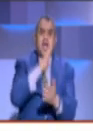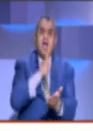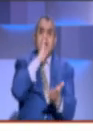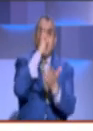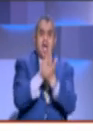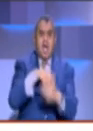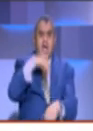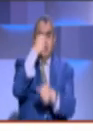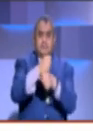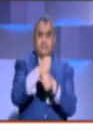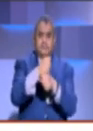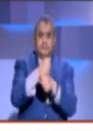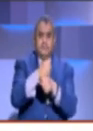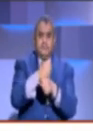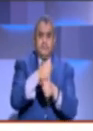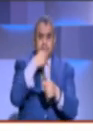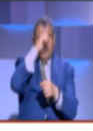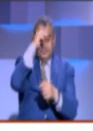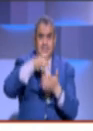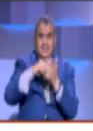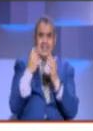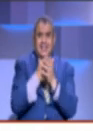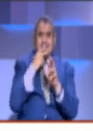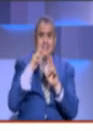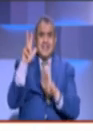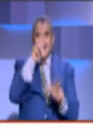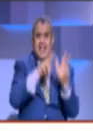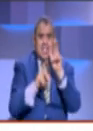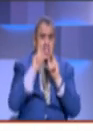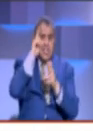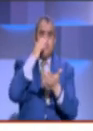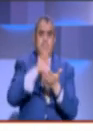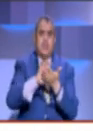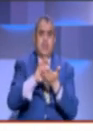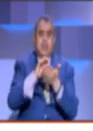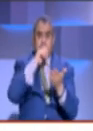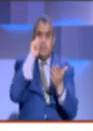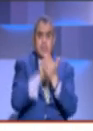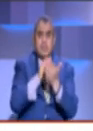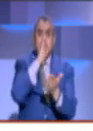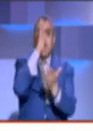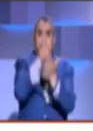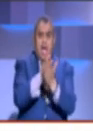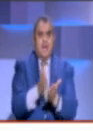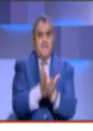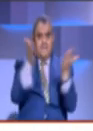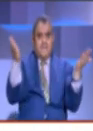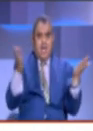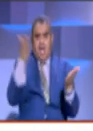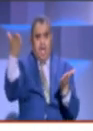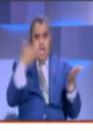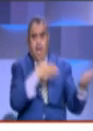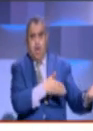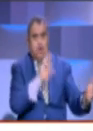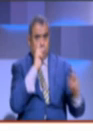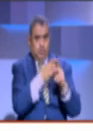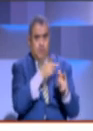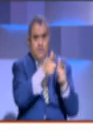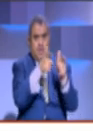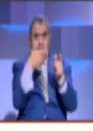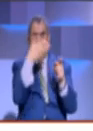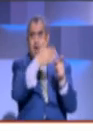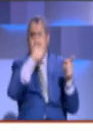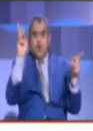ويسقط، أما الزبد فيذهب جفاء، كل الزيف يسقط. الحقيقة لابد أن تبادر بها أنت. هذه